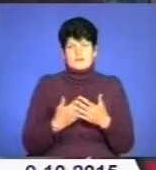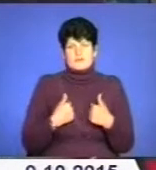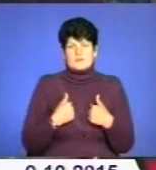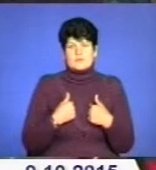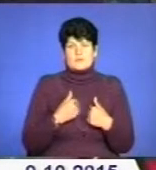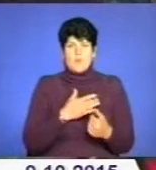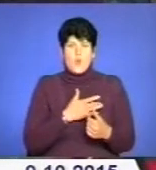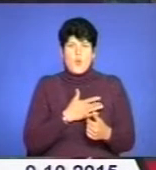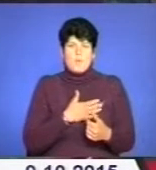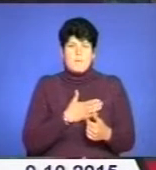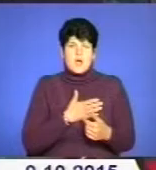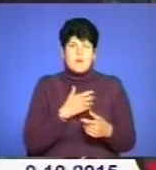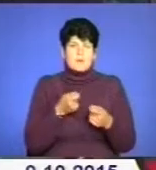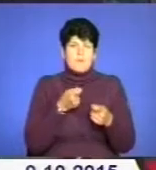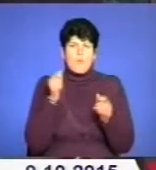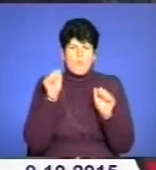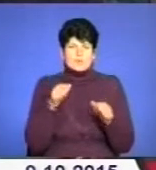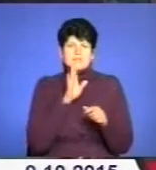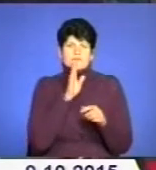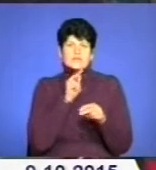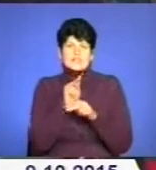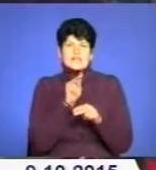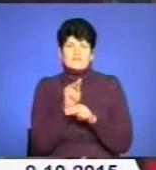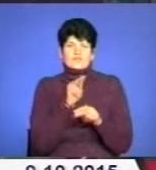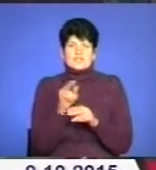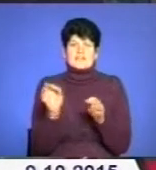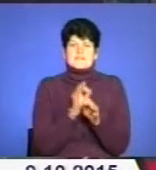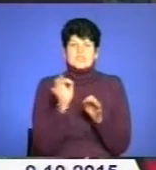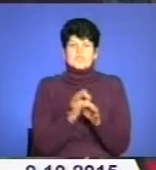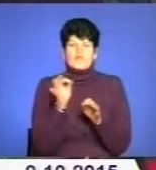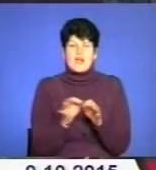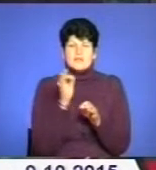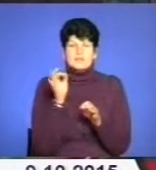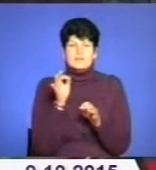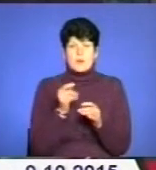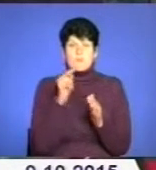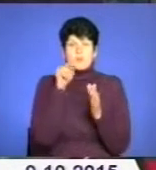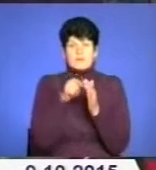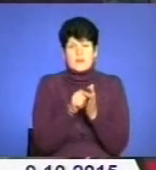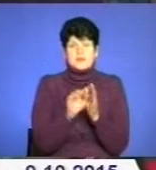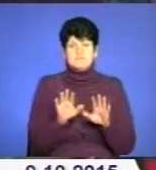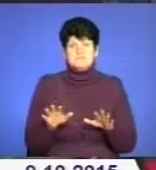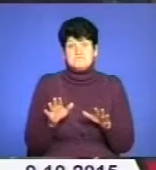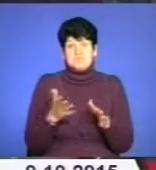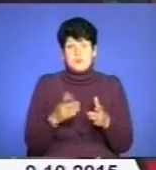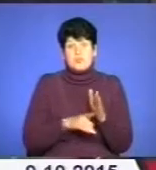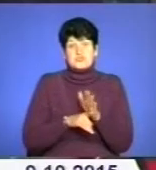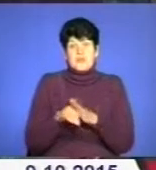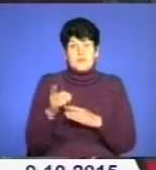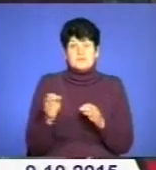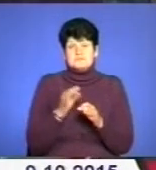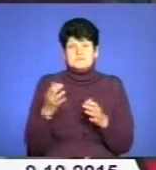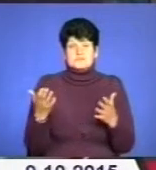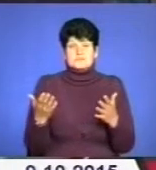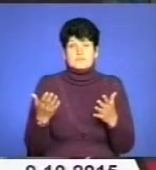молоком матері, бо можна дівчинку не вчити вишивати, вона потрапляє все одно в середовище оце саме і починає вишивати.